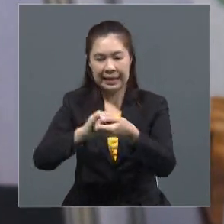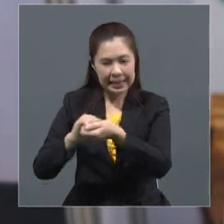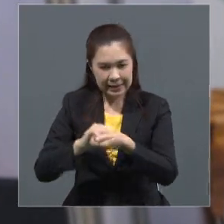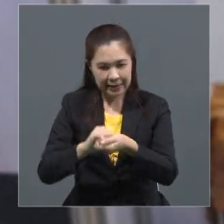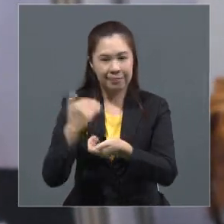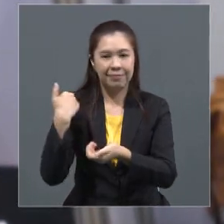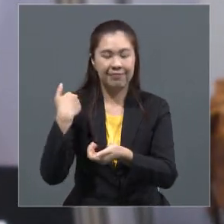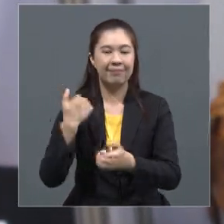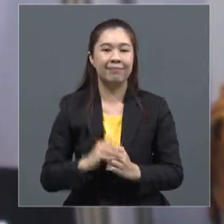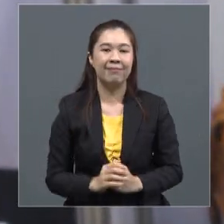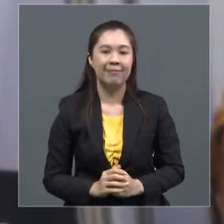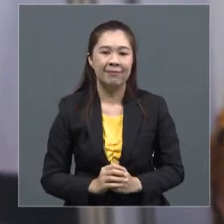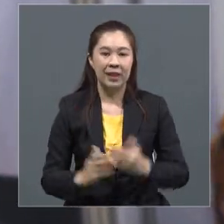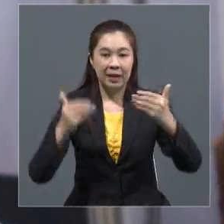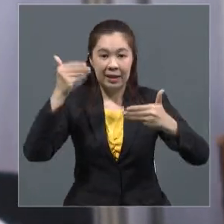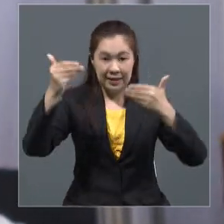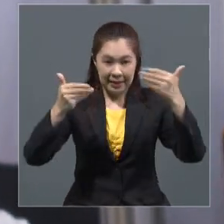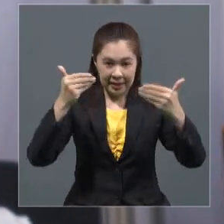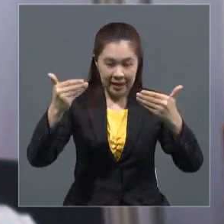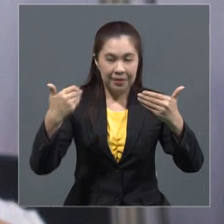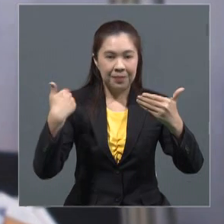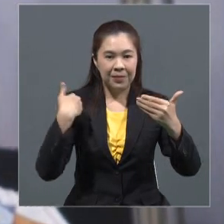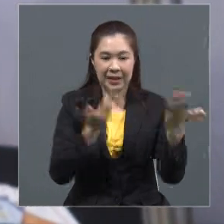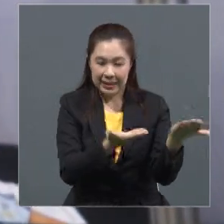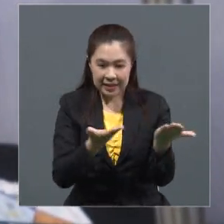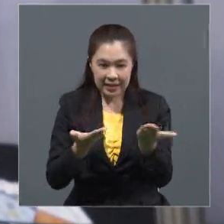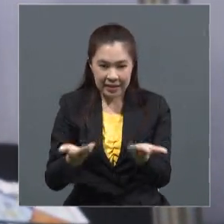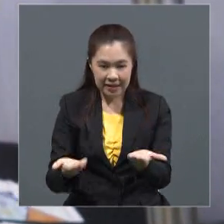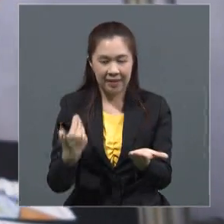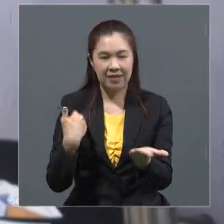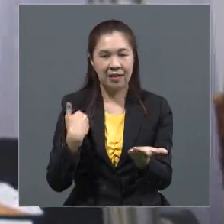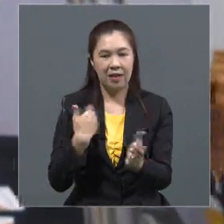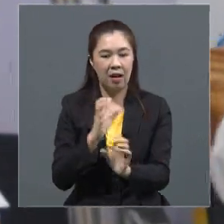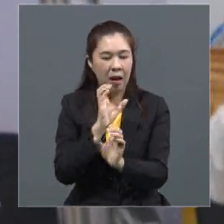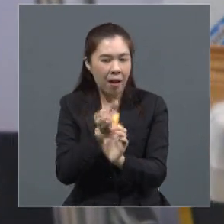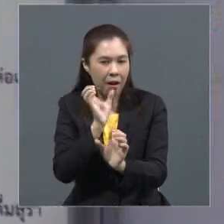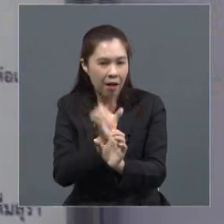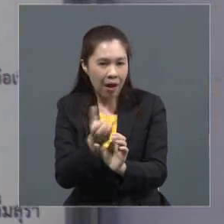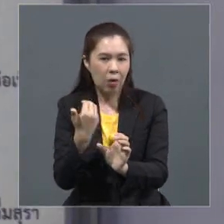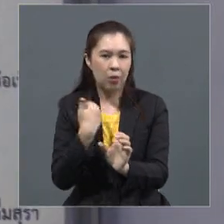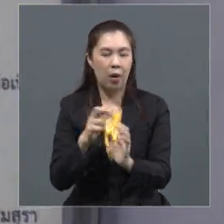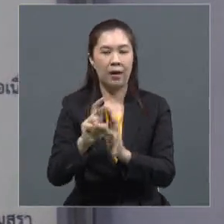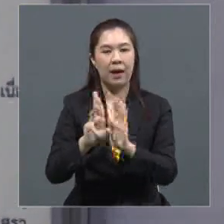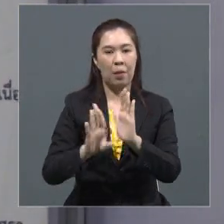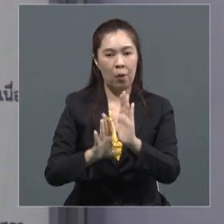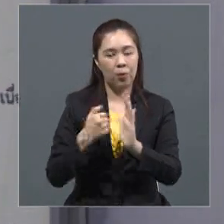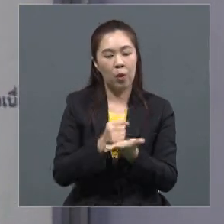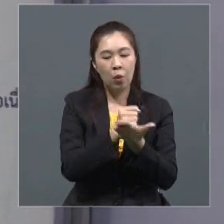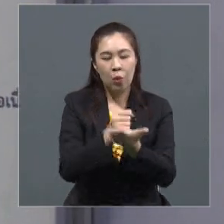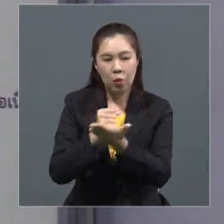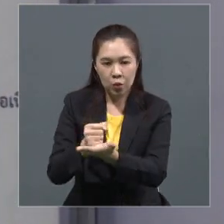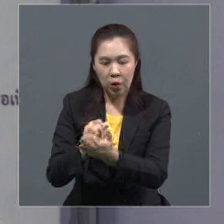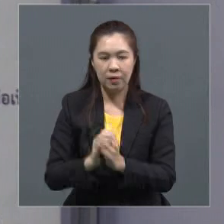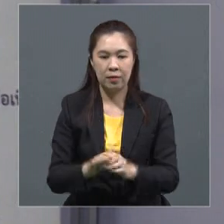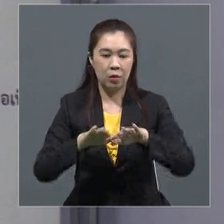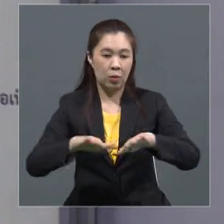ด้วยนอกจากนี้ยังมีกิจกรรมเชียร์เชิญชวนเชียร์ลดละเลิกเล้าเข้าสู่ระบบบำบัดรักษาให้ประชา